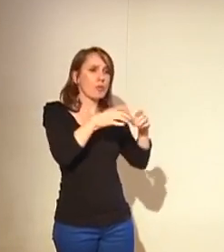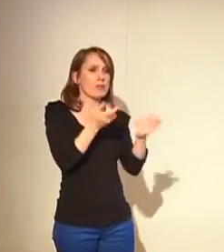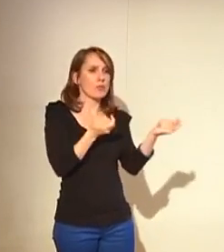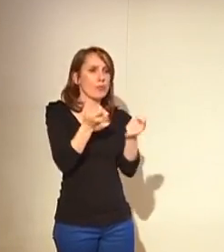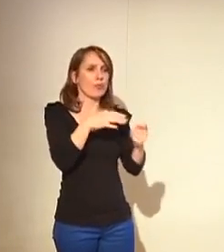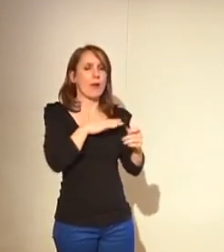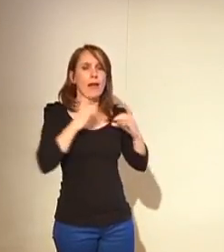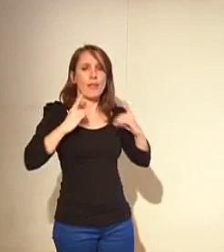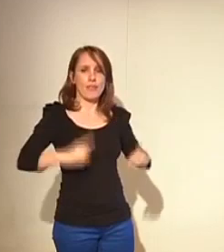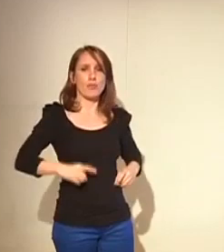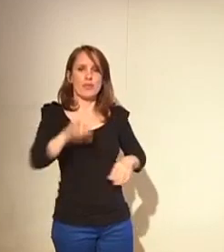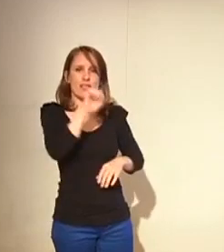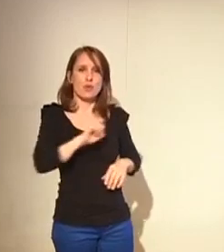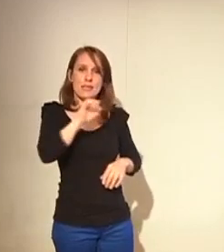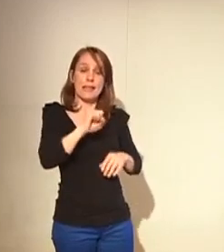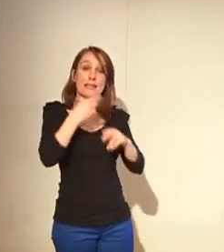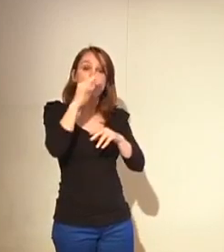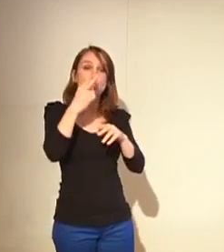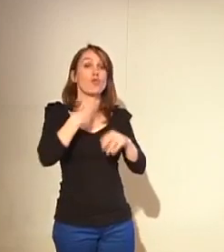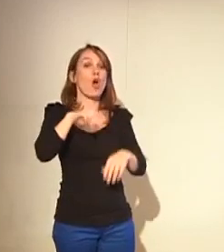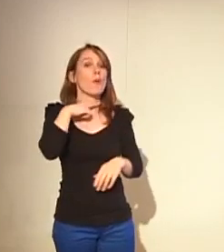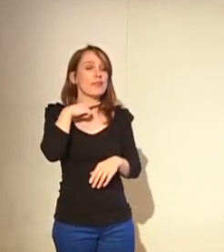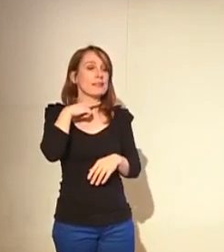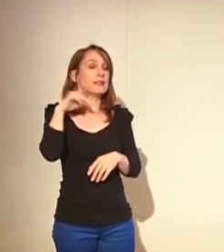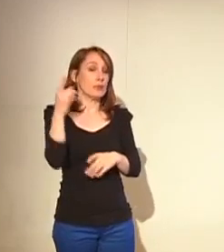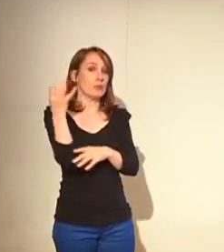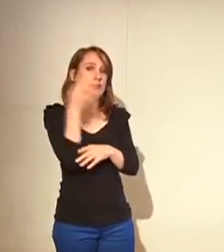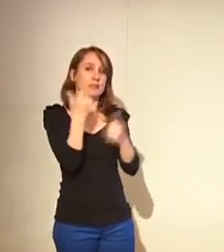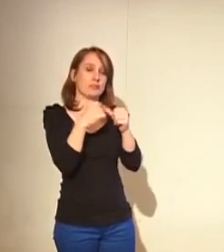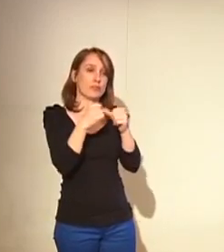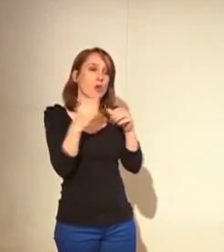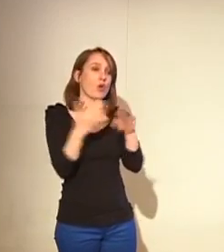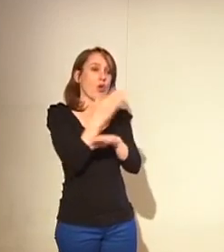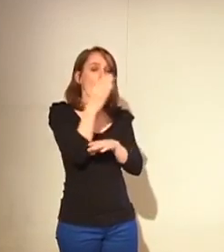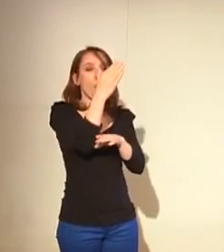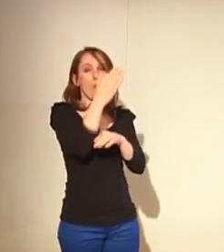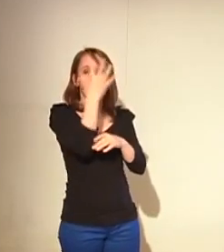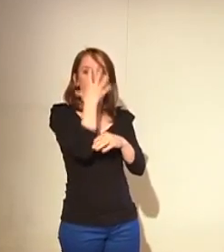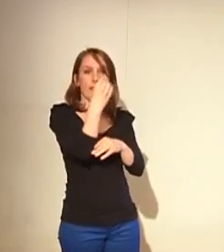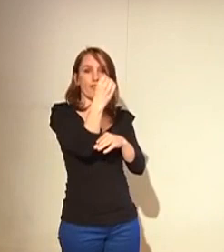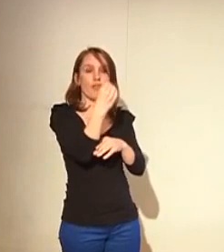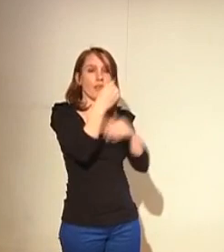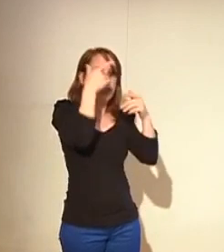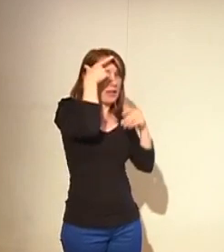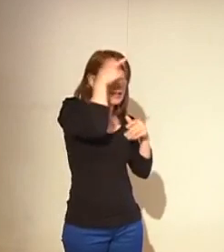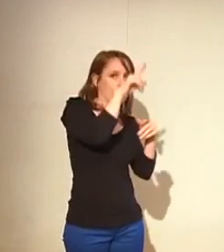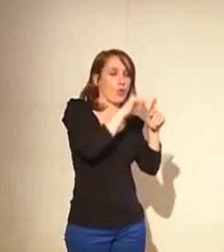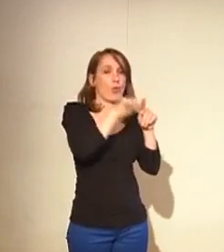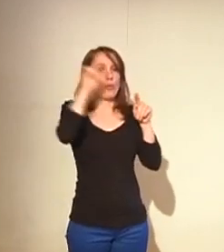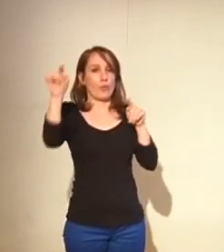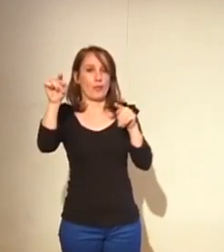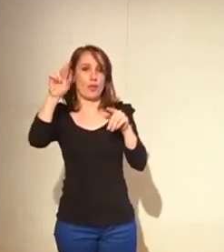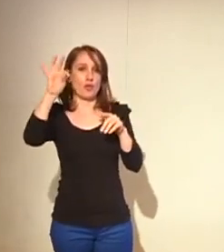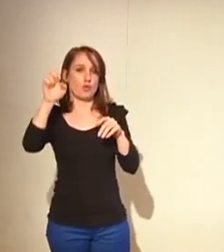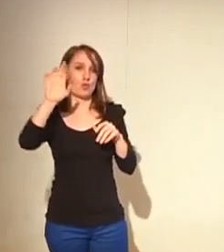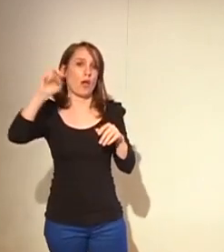député socialiste de Normandie a renvoyé le projet ferroviaire du lyonurin au calendre grec puisqueaujourd'hui aujourd'hui la date